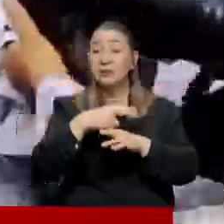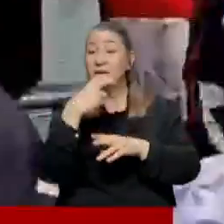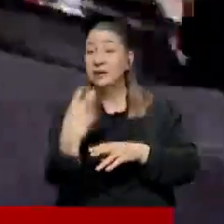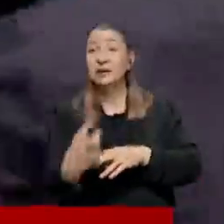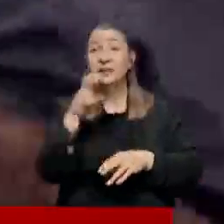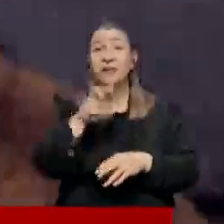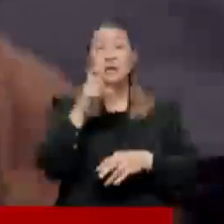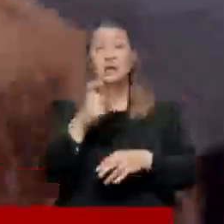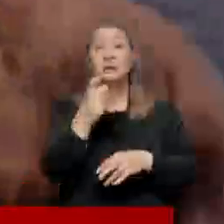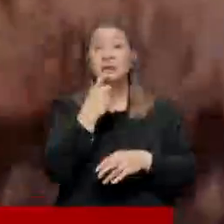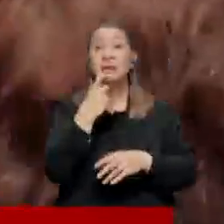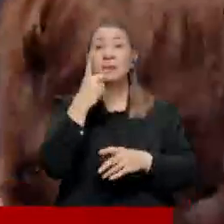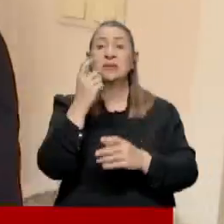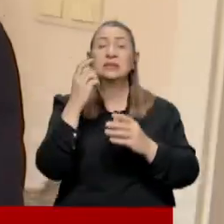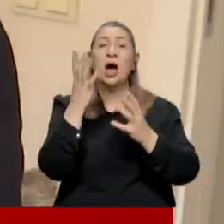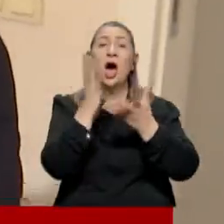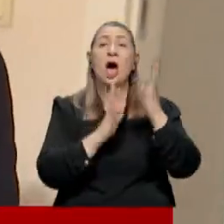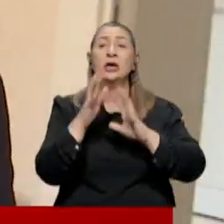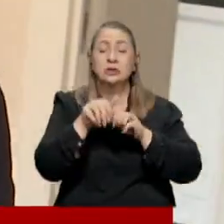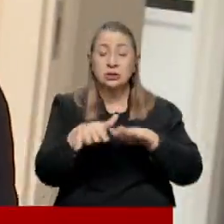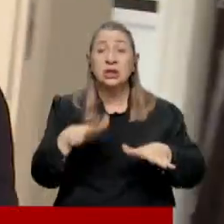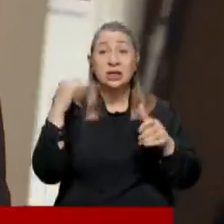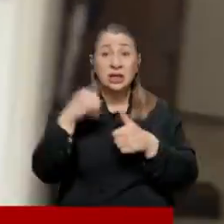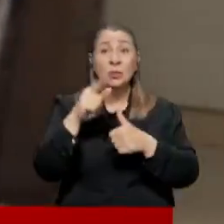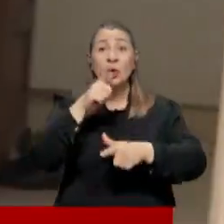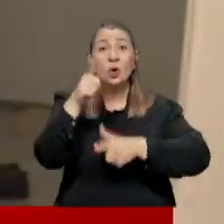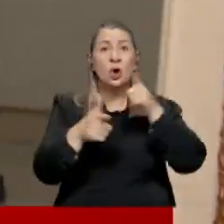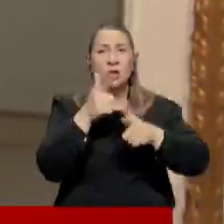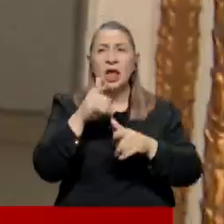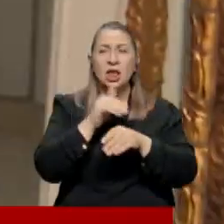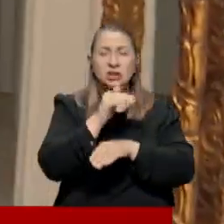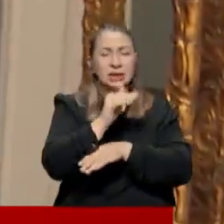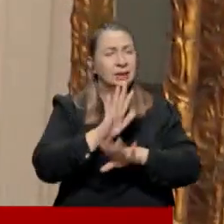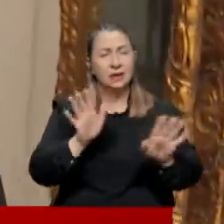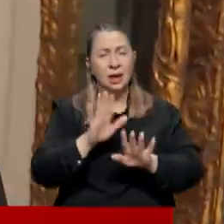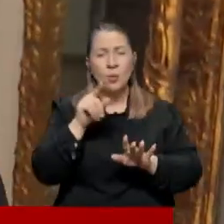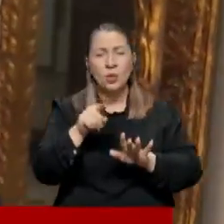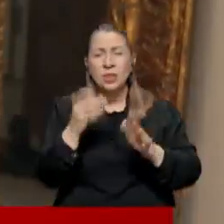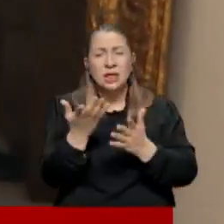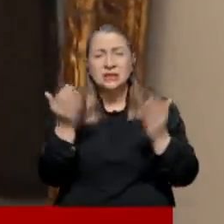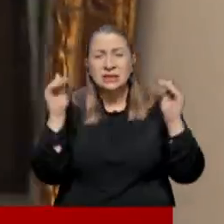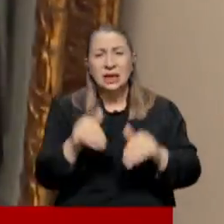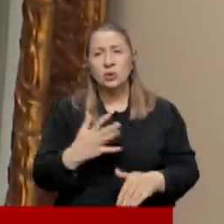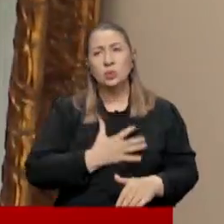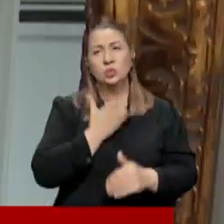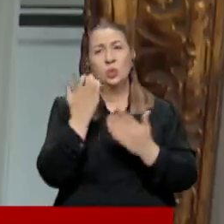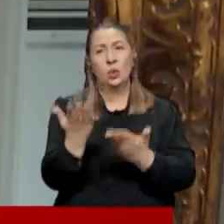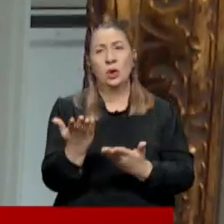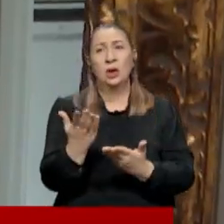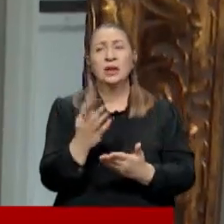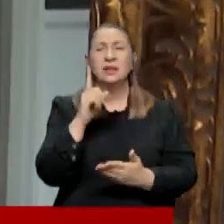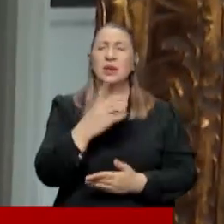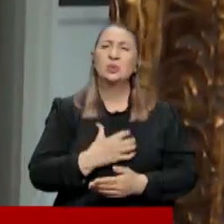yığılan 89 yıllık bir çınardı. Köksal yine de bu görüntülere yaşadıklarına değil bu duruma nasıl gelindiğine üzülüyor.